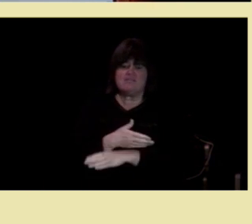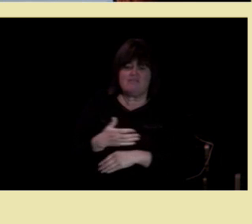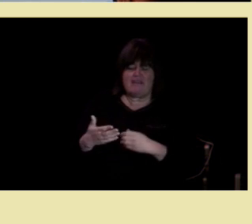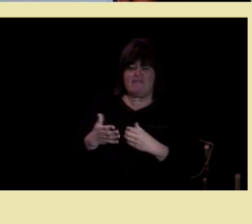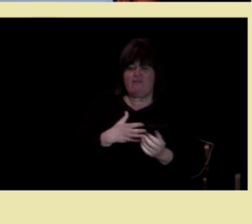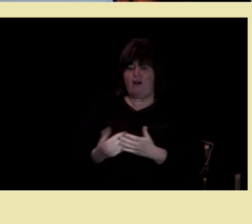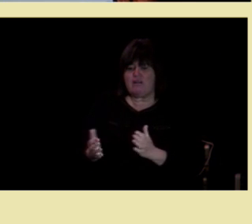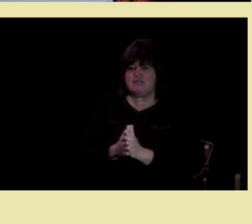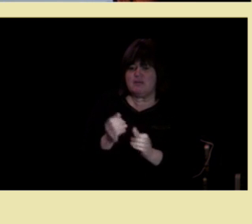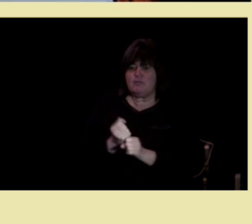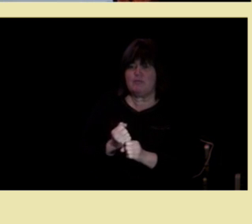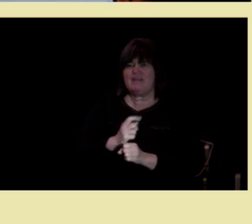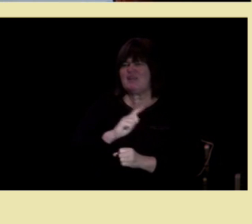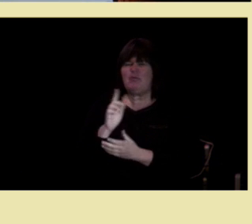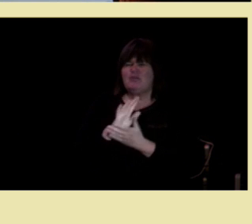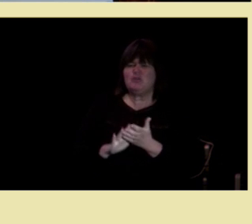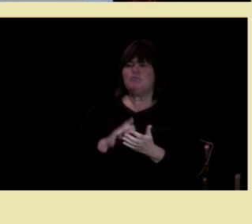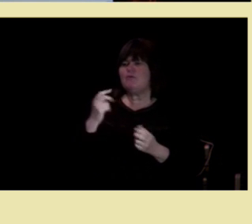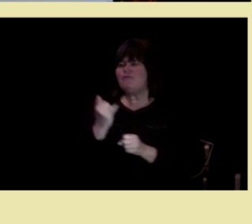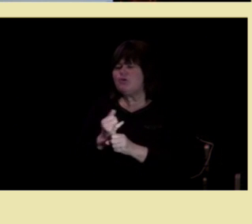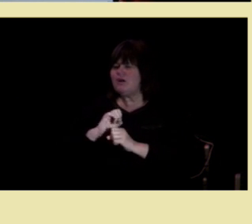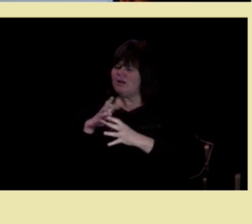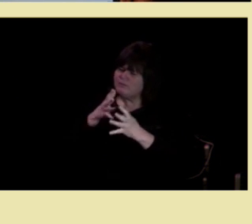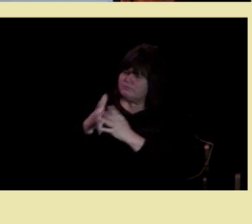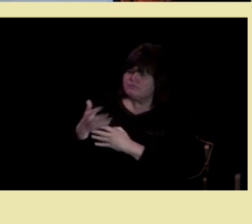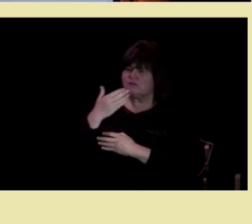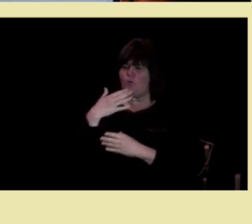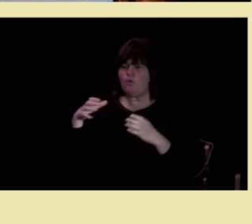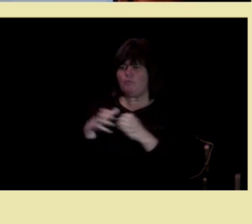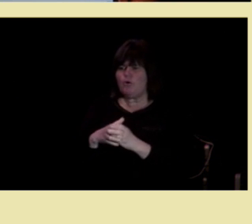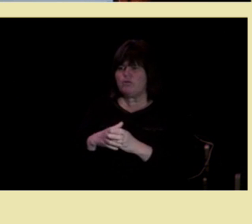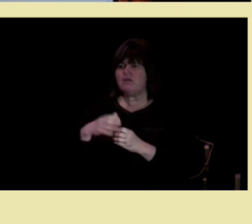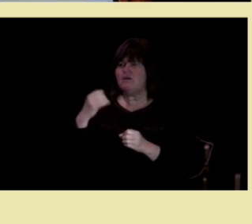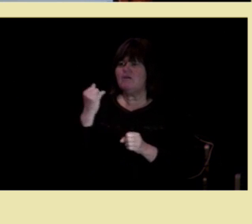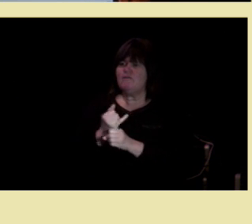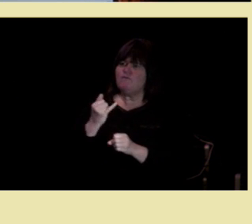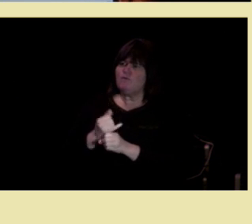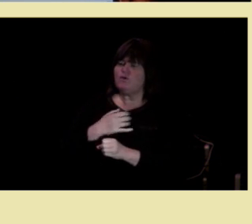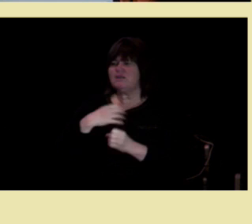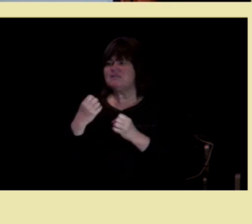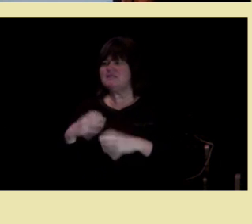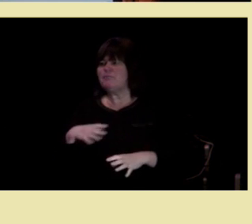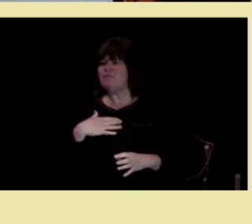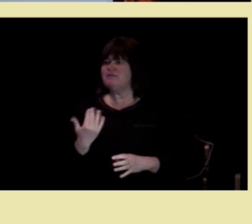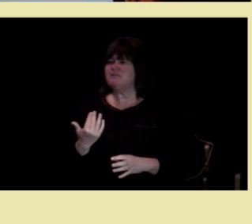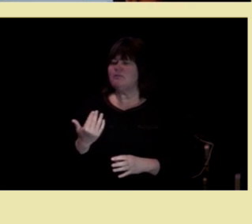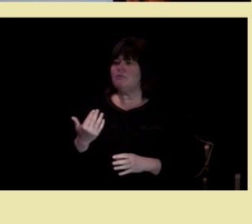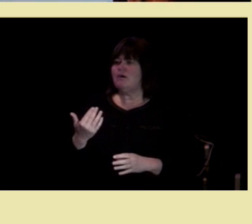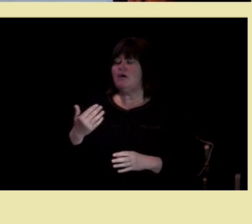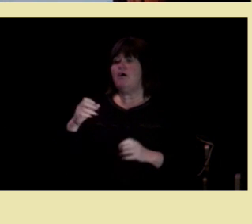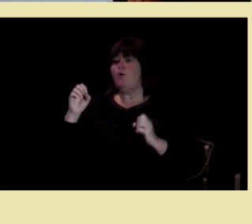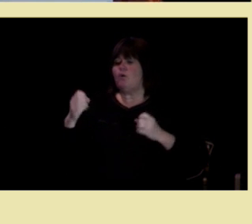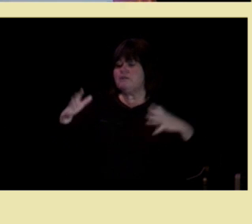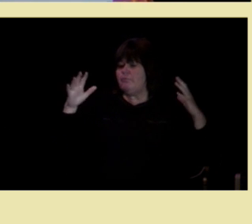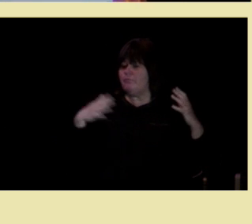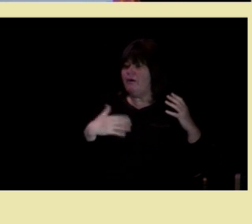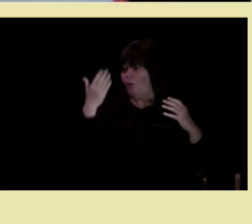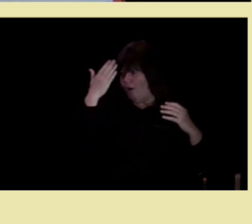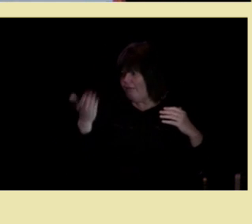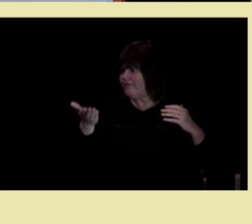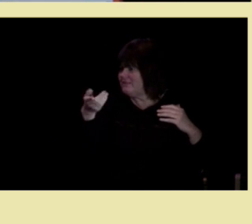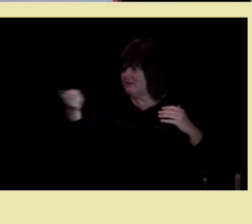hvordan få til gode møter, hvordan på en måte slippe garden, anerkjennes andre fagkompetanse, og se hva vi